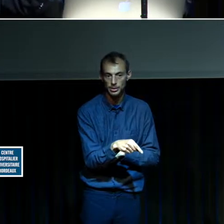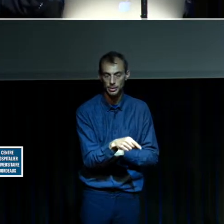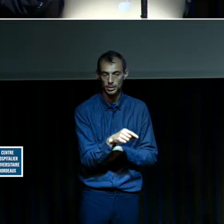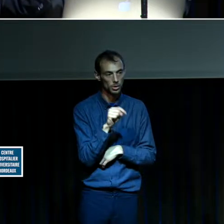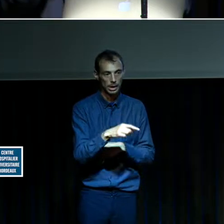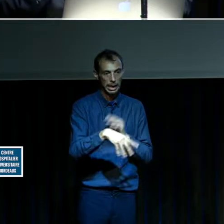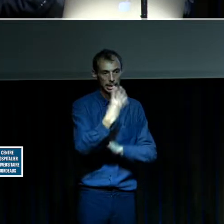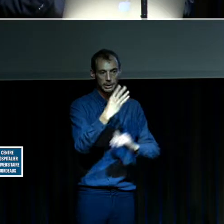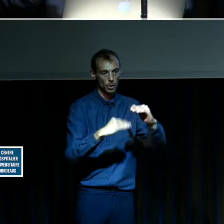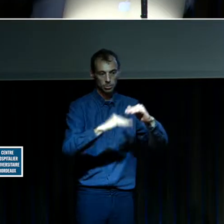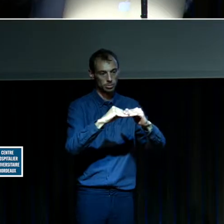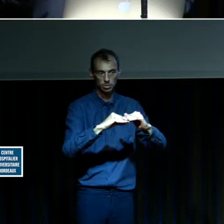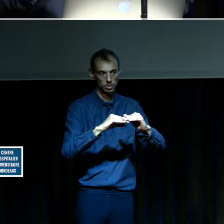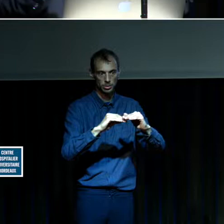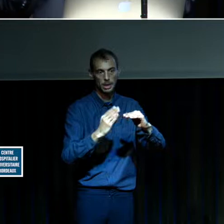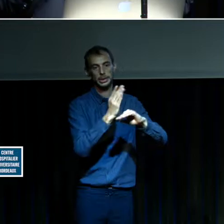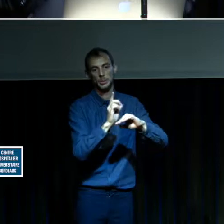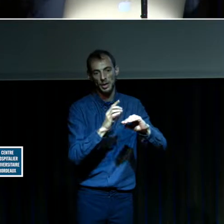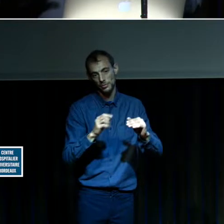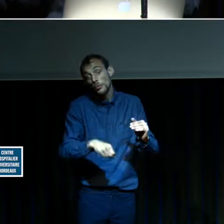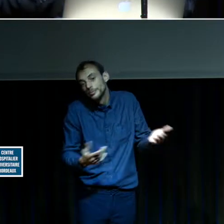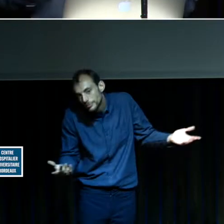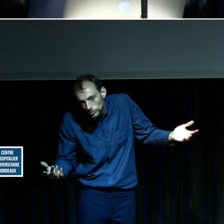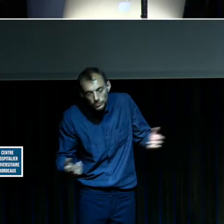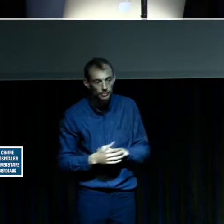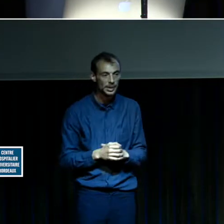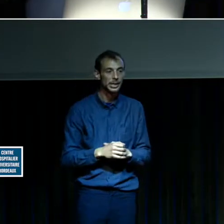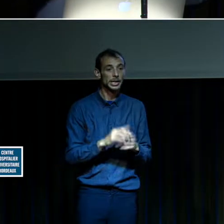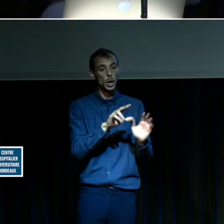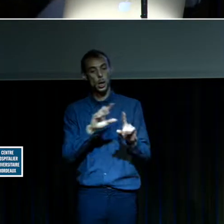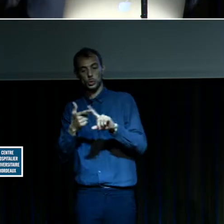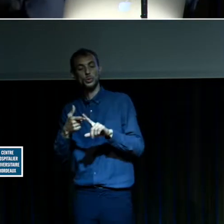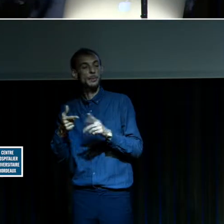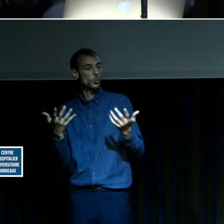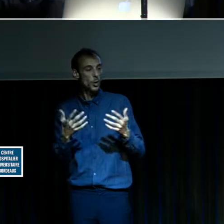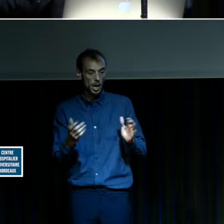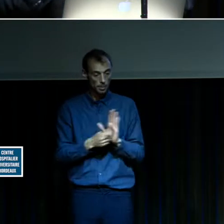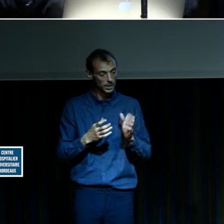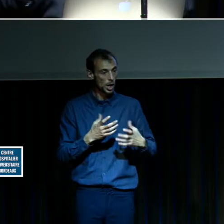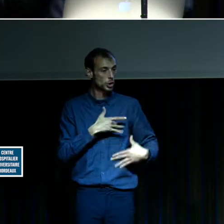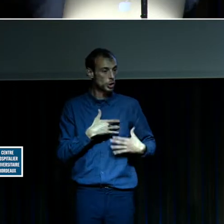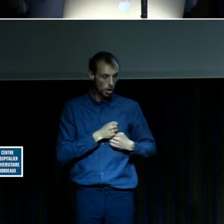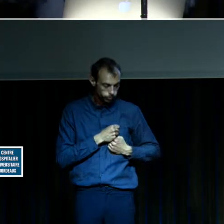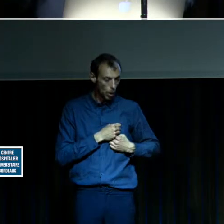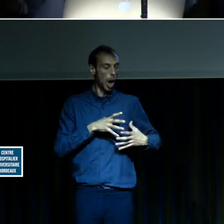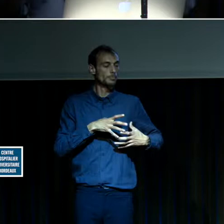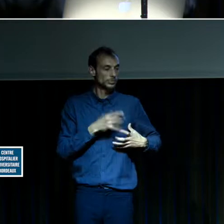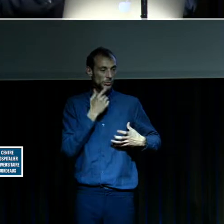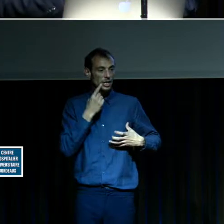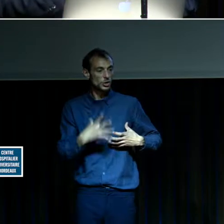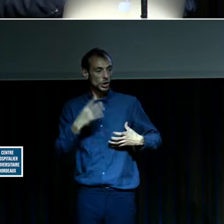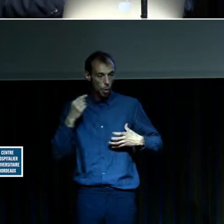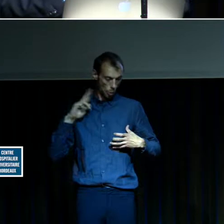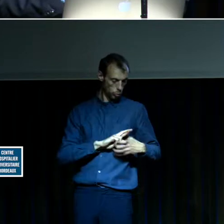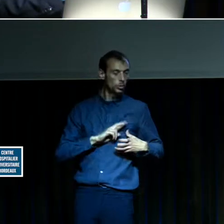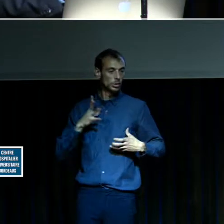au-dessus de 14. La deuxième, c'est le moment où le cœur se relâche et où le sang revient vers le cœur. Et à ce moment-là, c'est la pression résiduelle dans